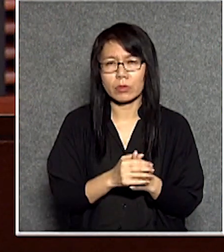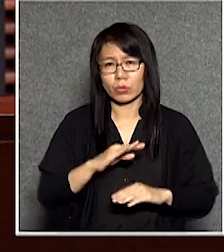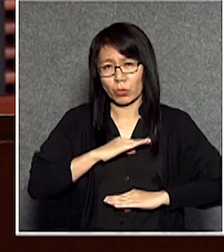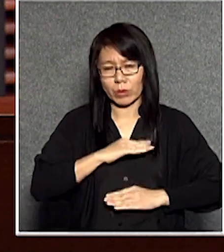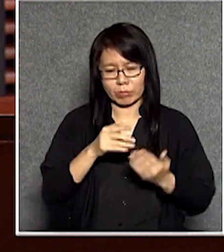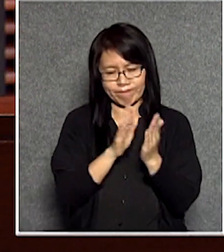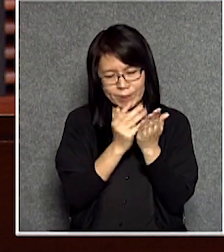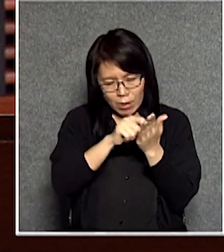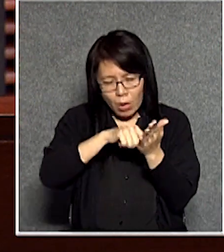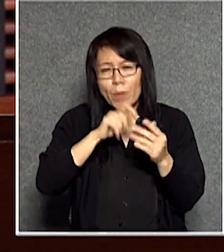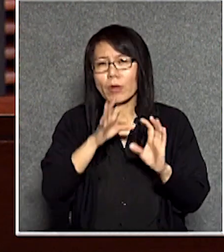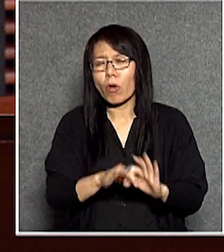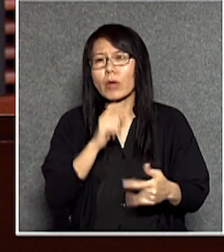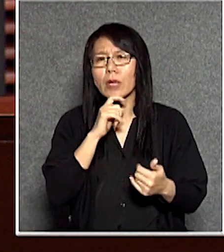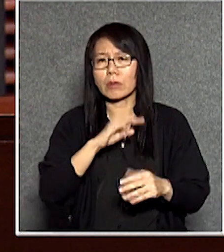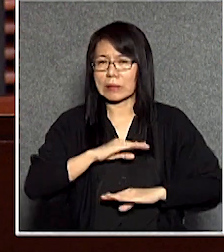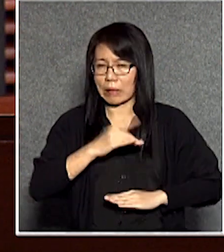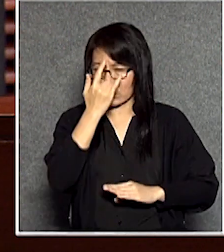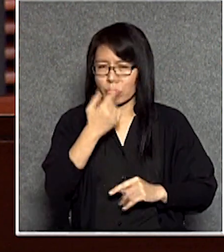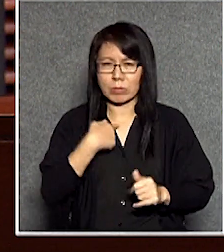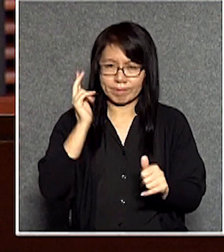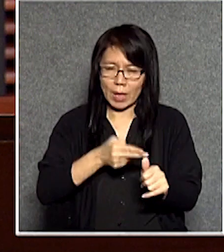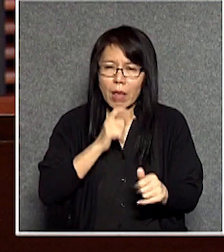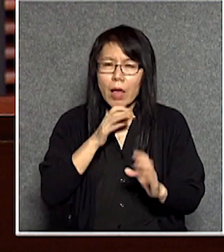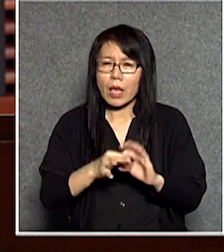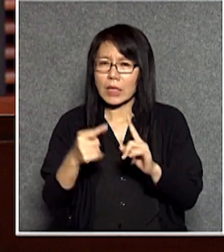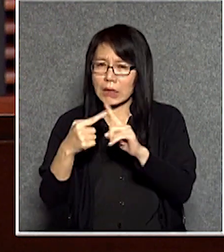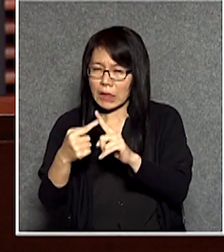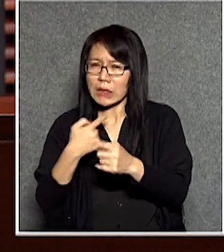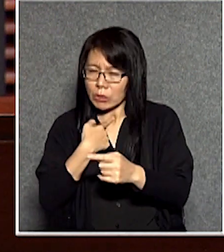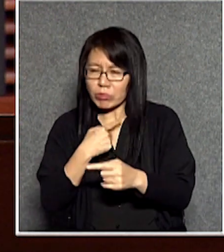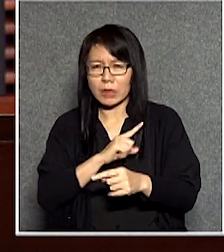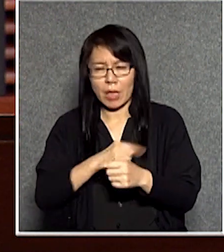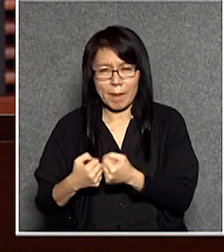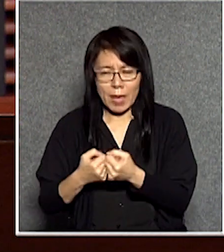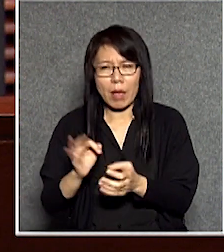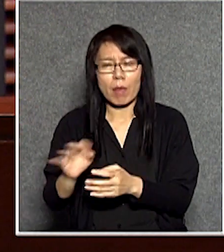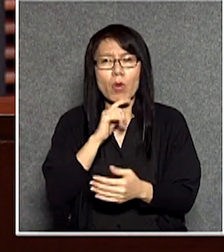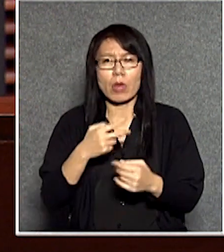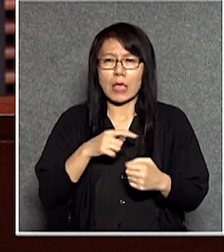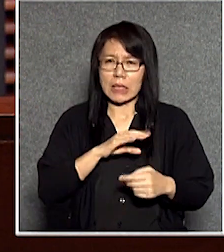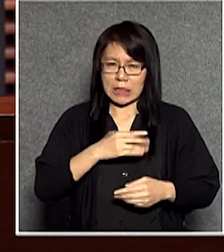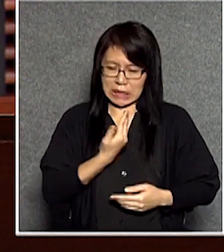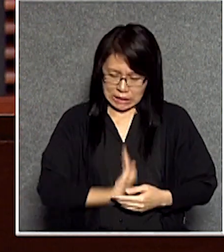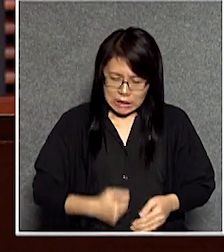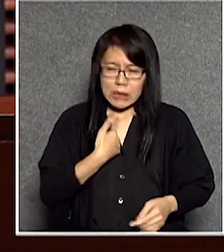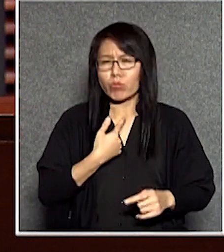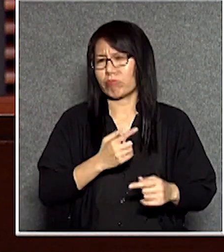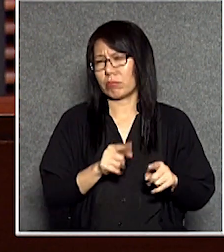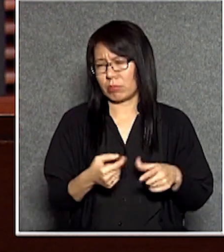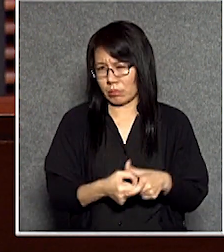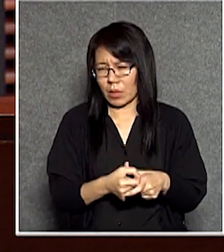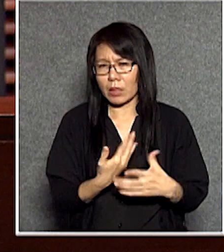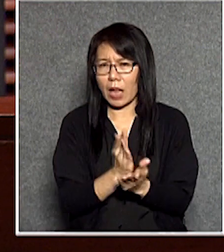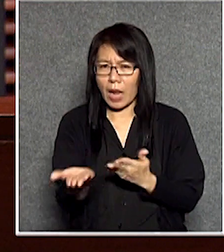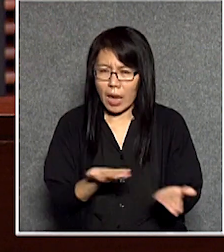提及，修其德則下從靈，修其仁則下不爭，修其義則下平靜，修其禮則